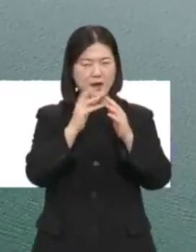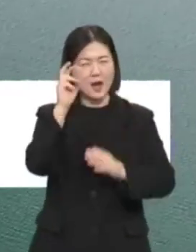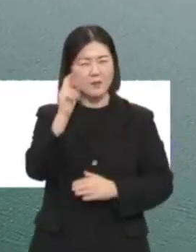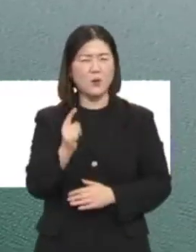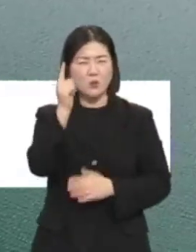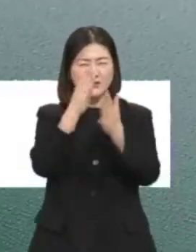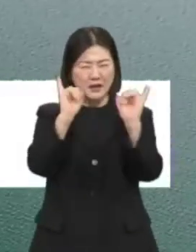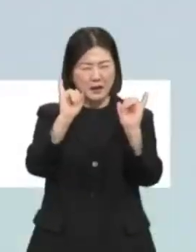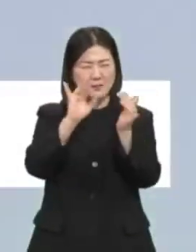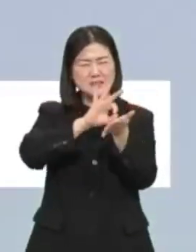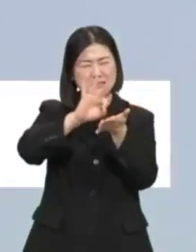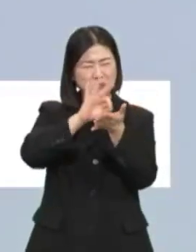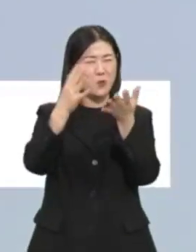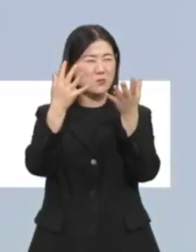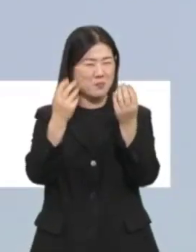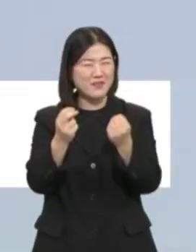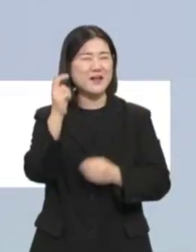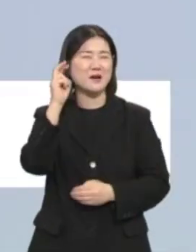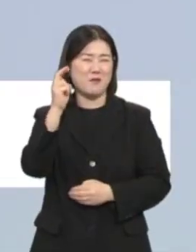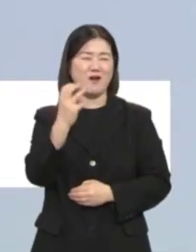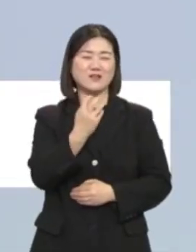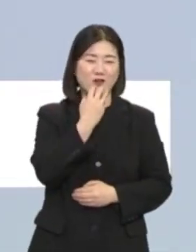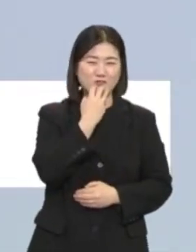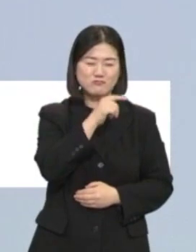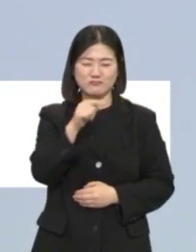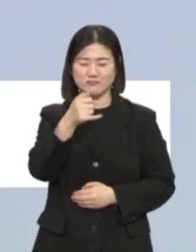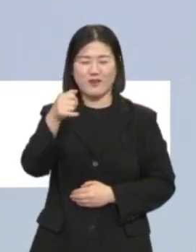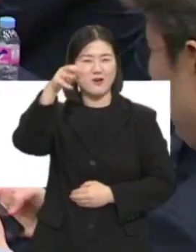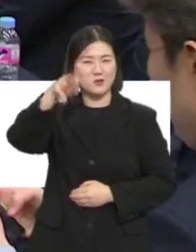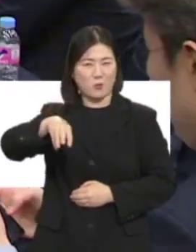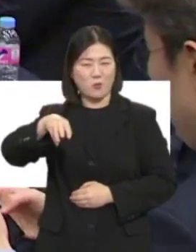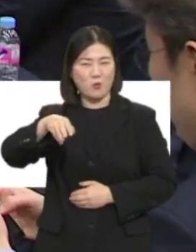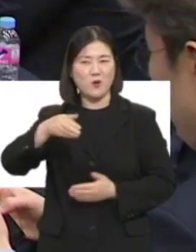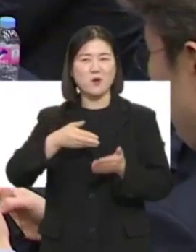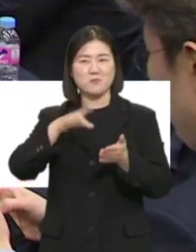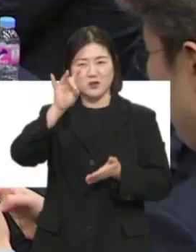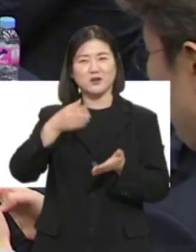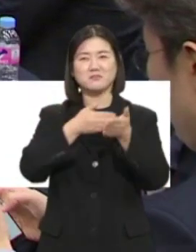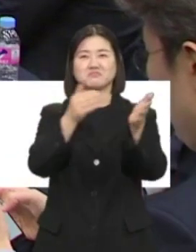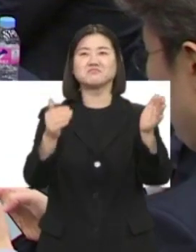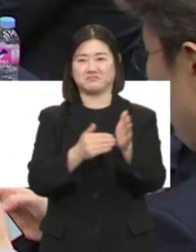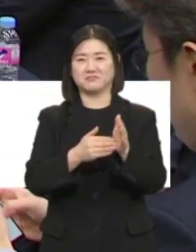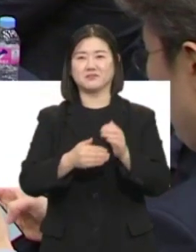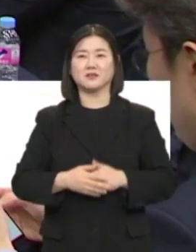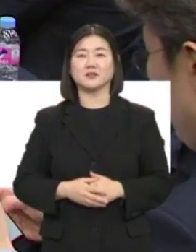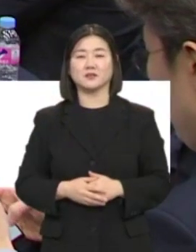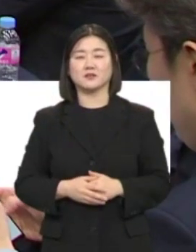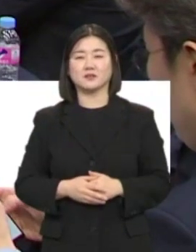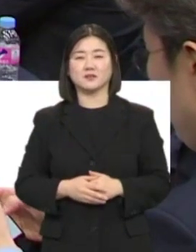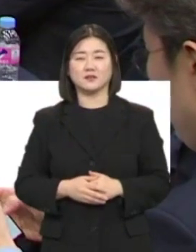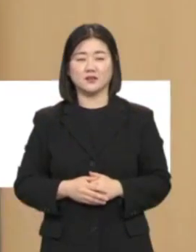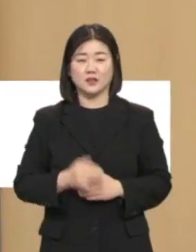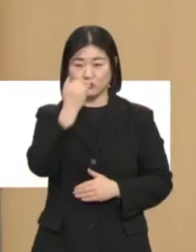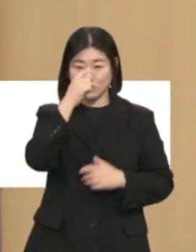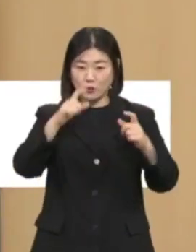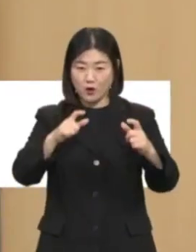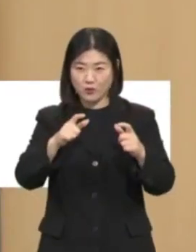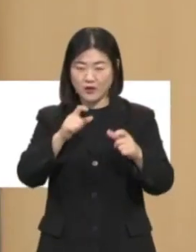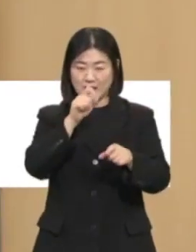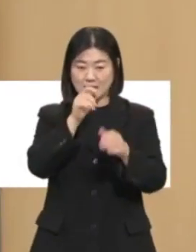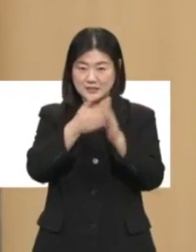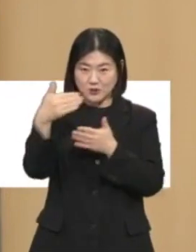고위층의 고속 이동 수요가 높아질 것을 감안해 수도권에서 세종 노선 운행이 우선 제한됐습니다 이어 충청권 네개